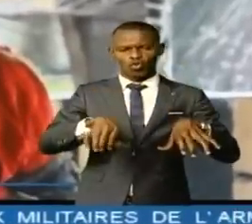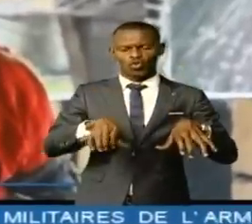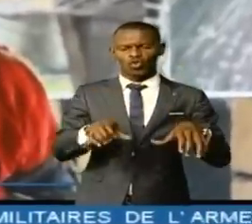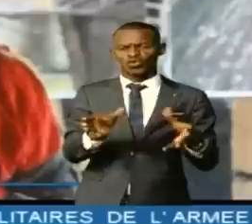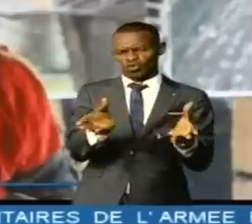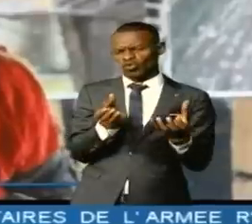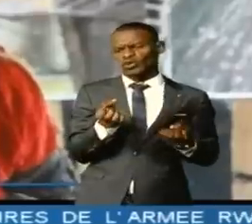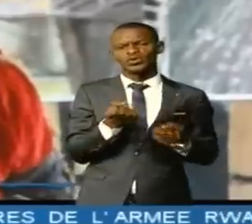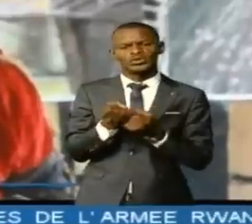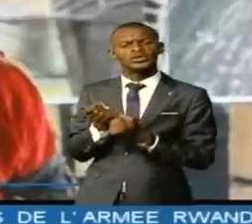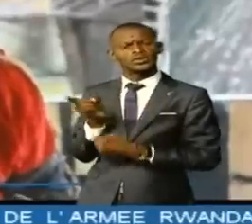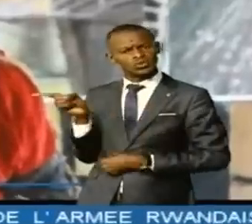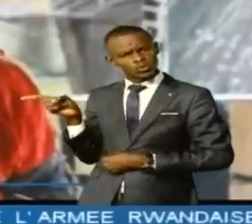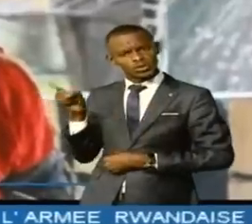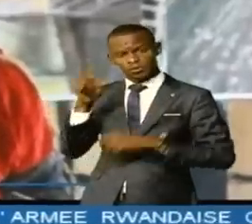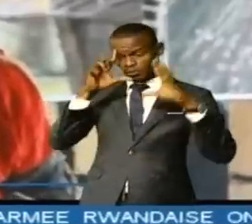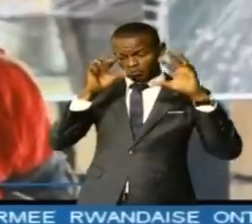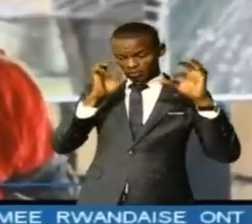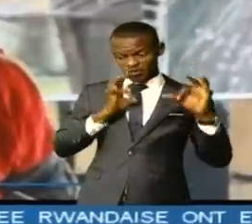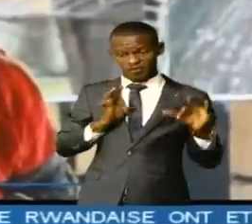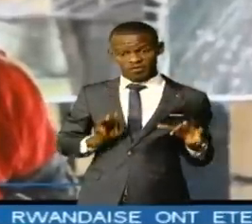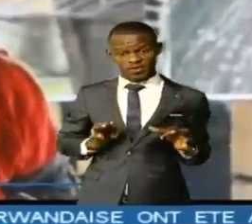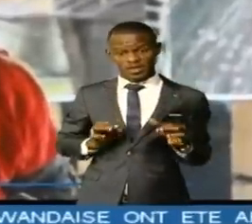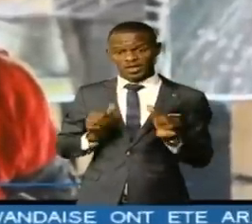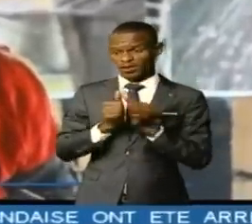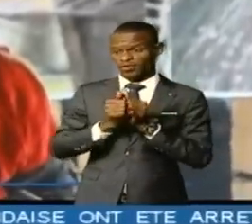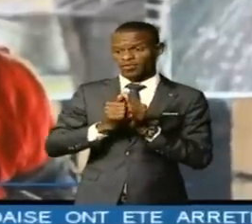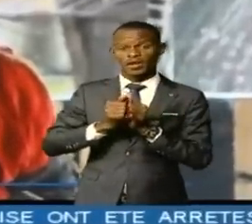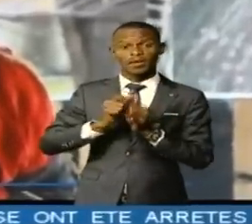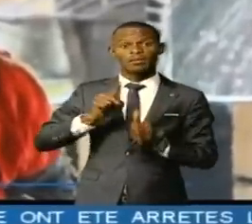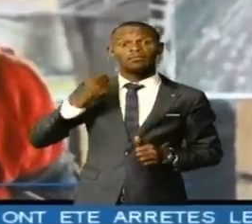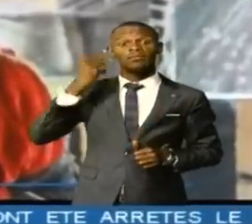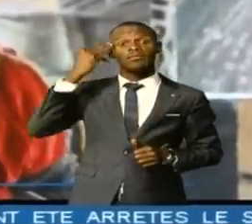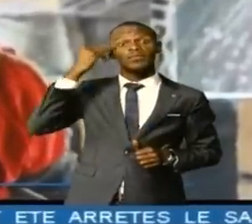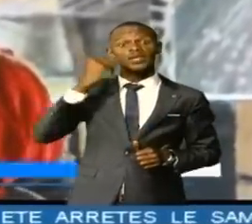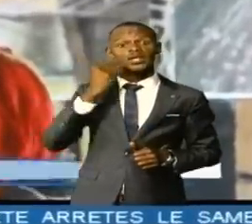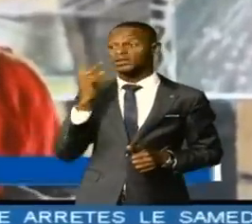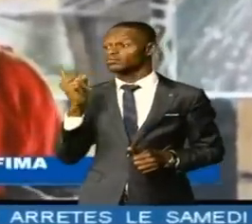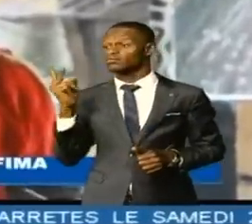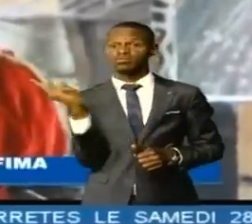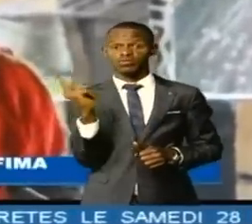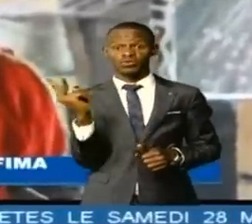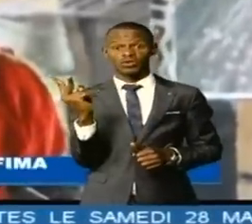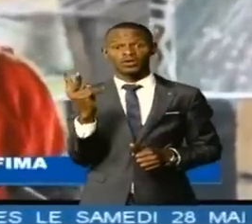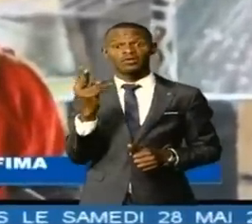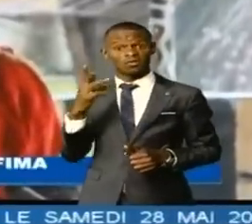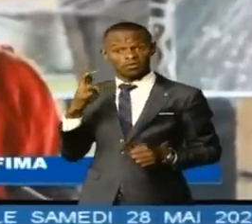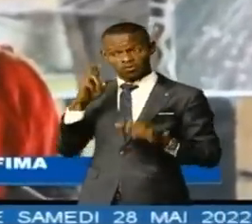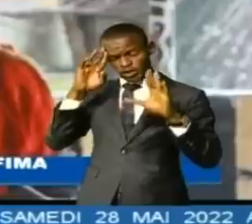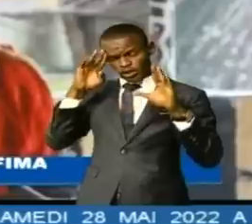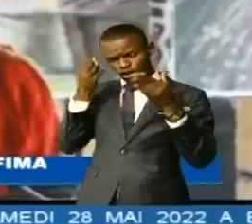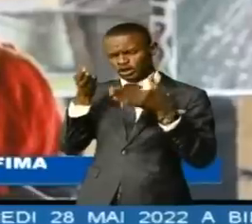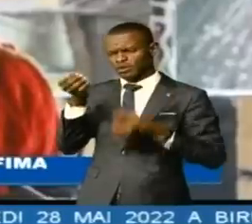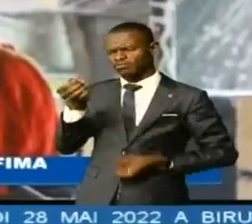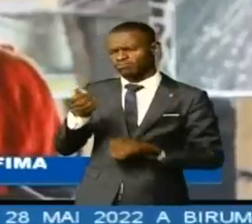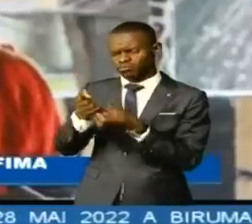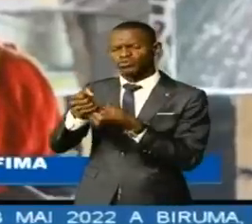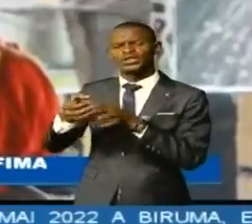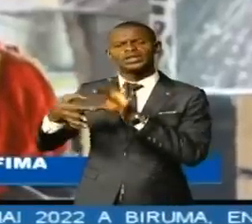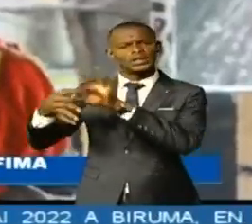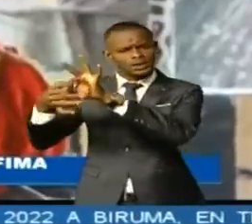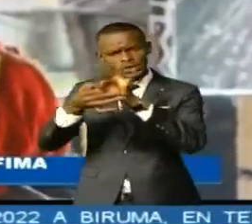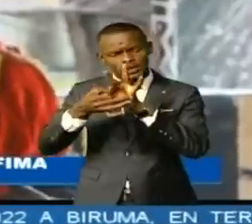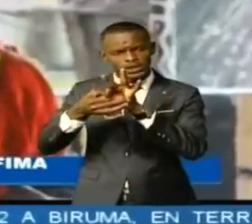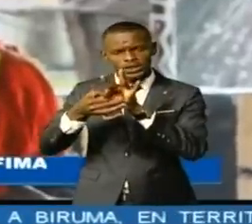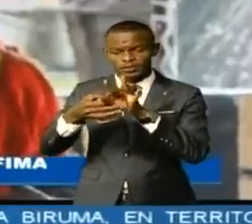l'État, ainsi que le Premier ministre, chef du gouvernement. L'implication de l'autorité coutumière de la RDC dans la recherche